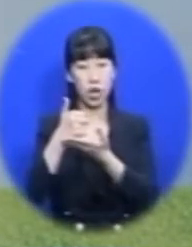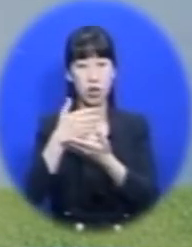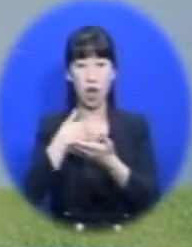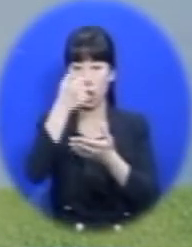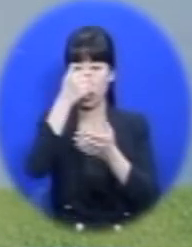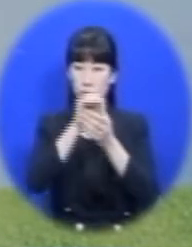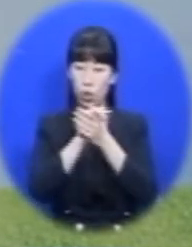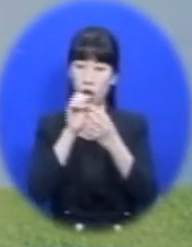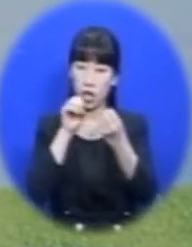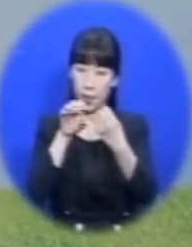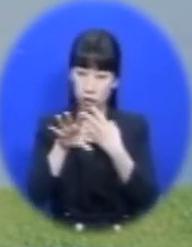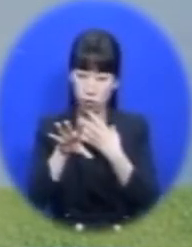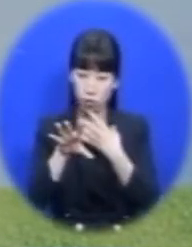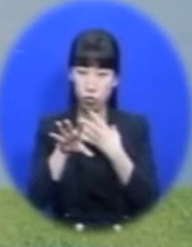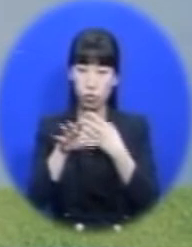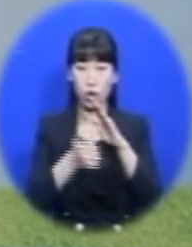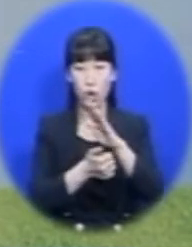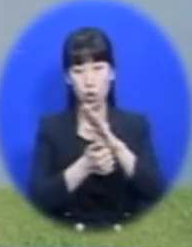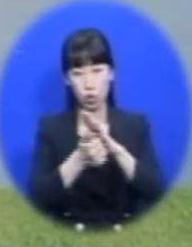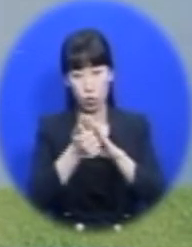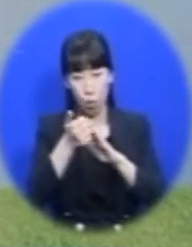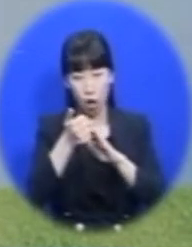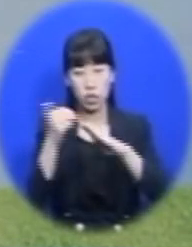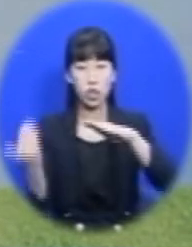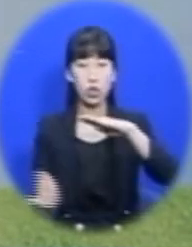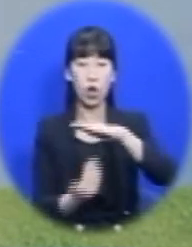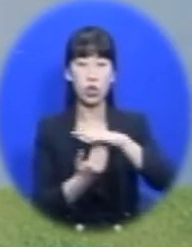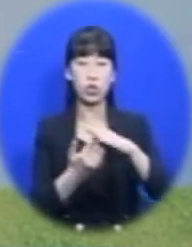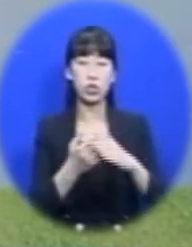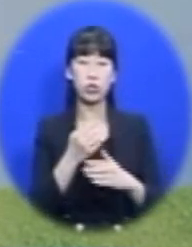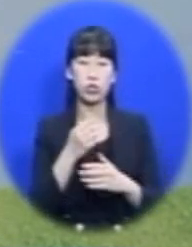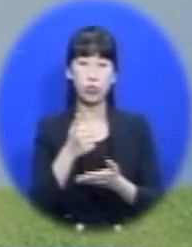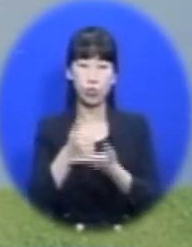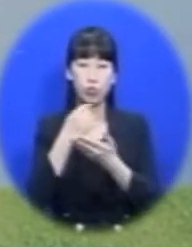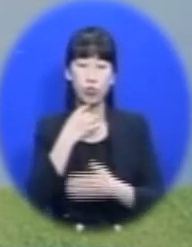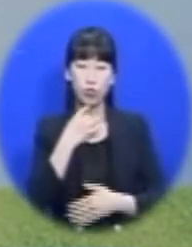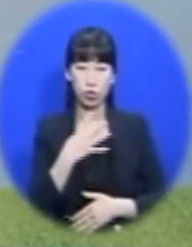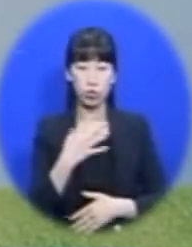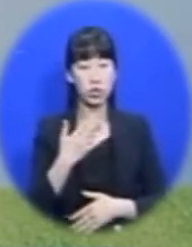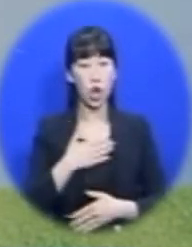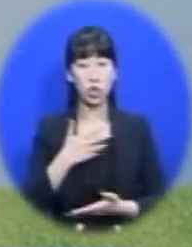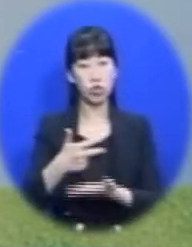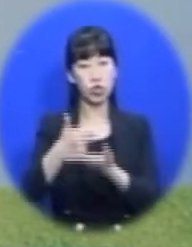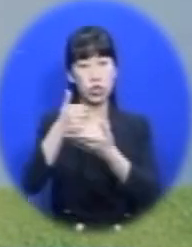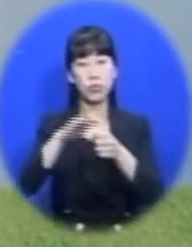소원을 이루어주시는 분이실 뿐입니다. 저는 주님을 사랑하지